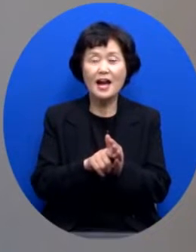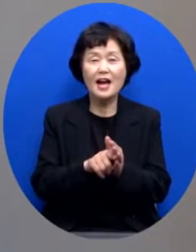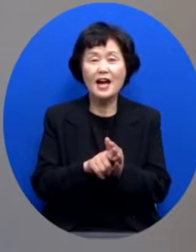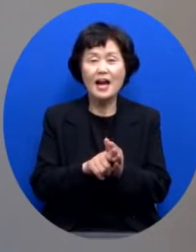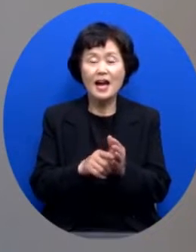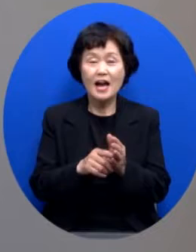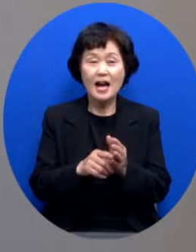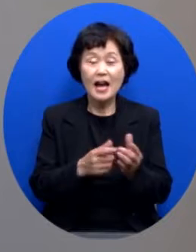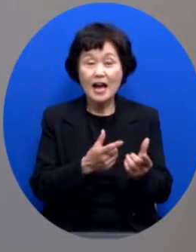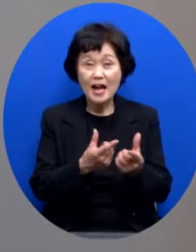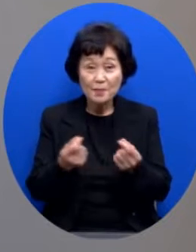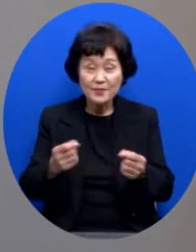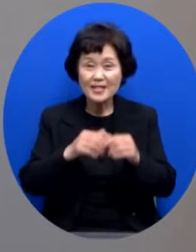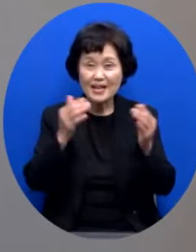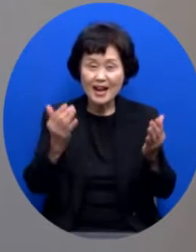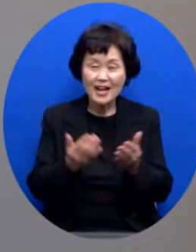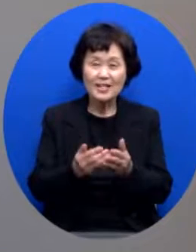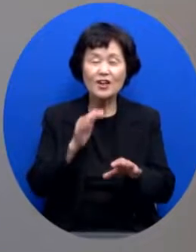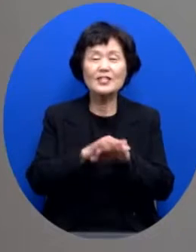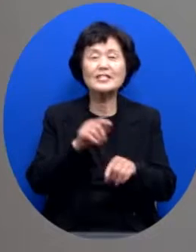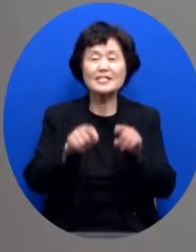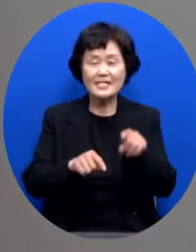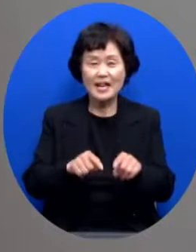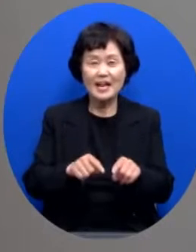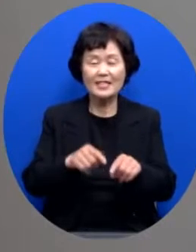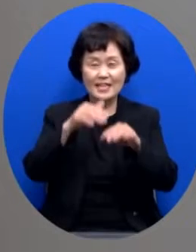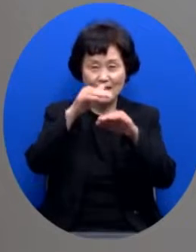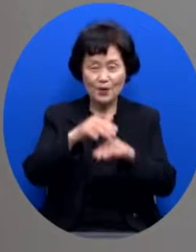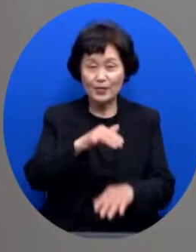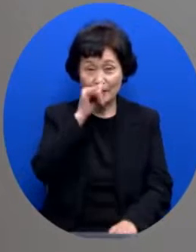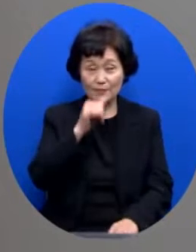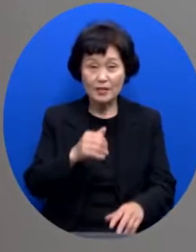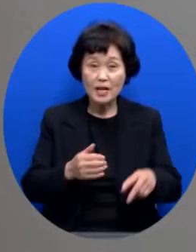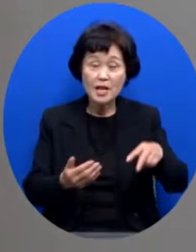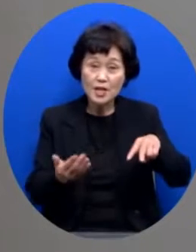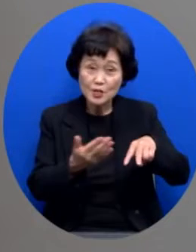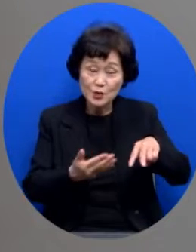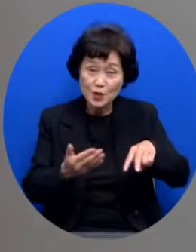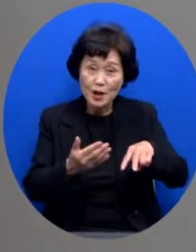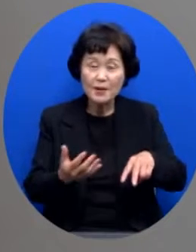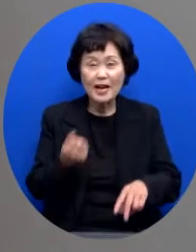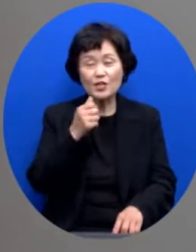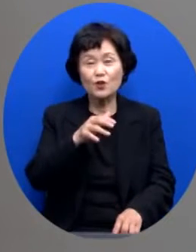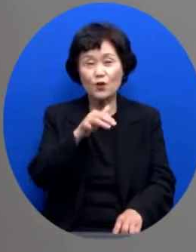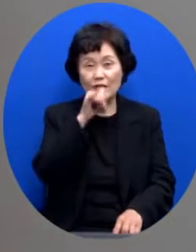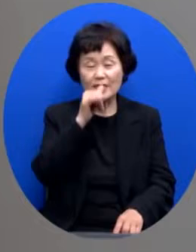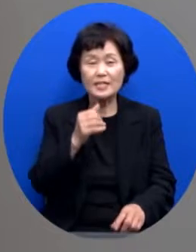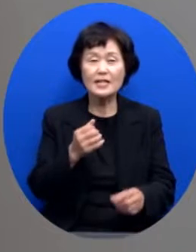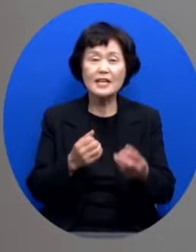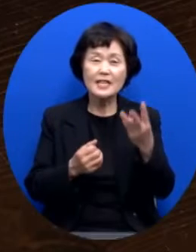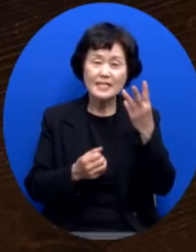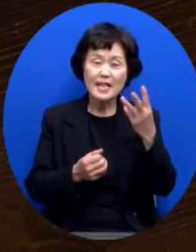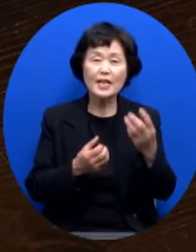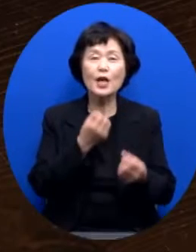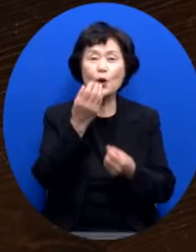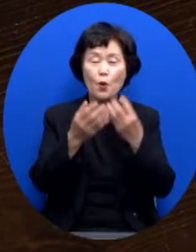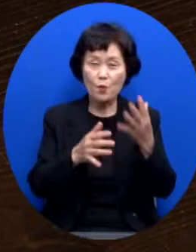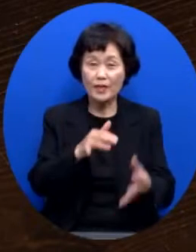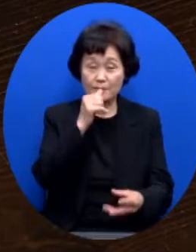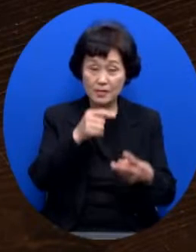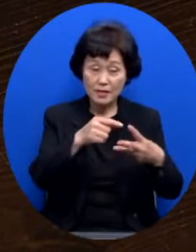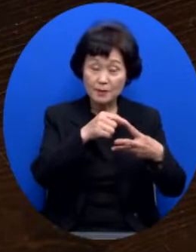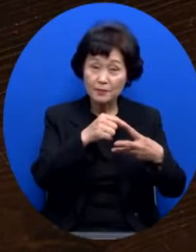하는 미션을 가지고 있습니다. 실로암 공동체가 가지고 있는 세 가지 고백이 있습니다. 첫 번째는 하나님